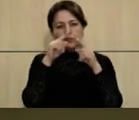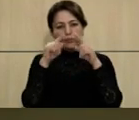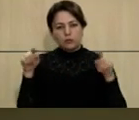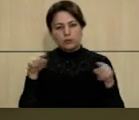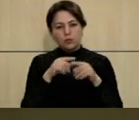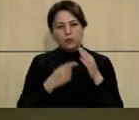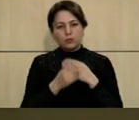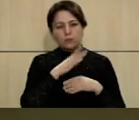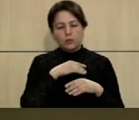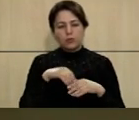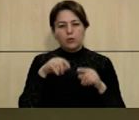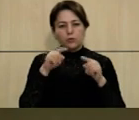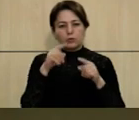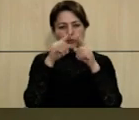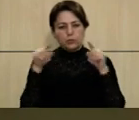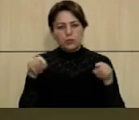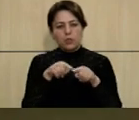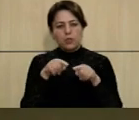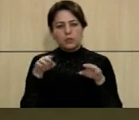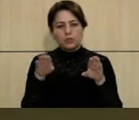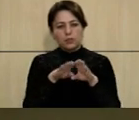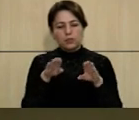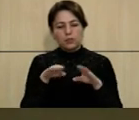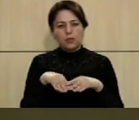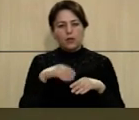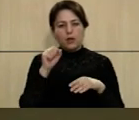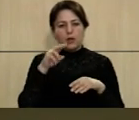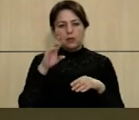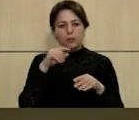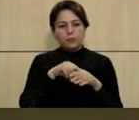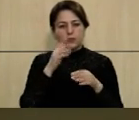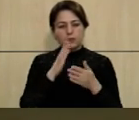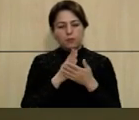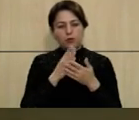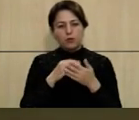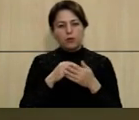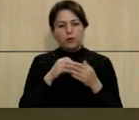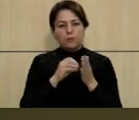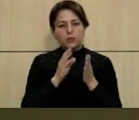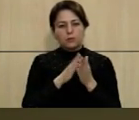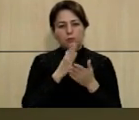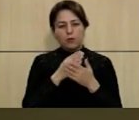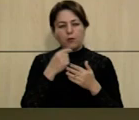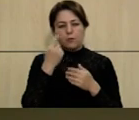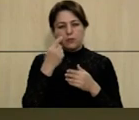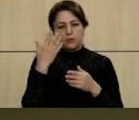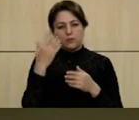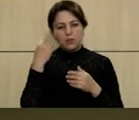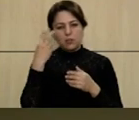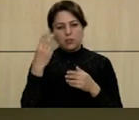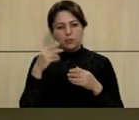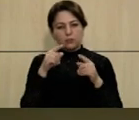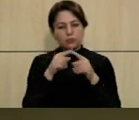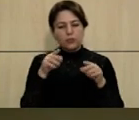bo'ldi. Uchburchaklar tengligining alomati bor bizda. Ya'ni birinchi va ikkinchi burchaklarimiz